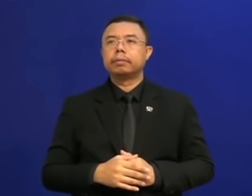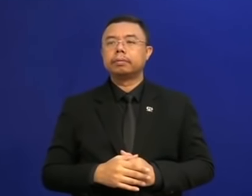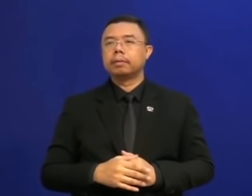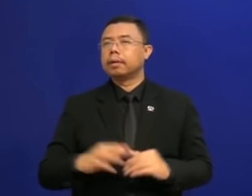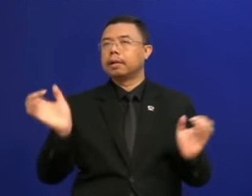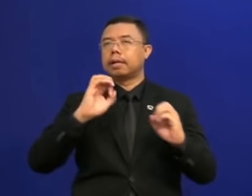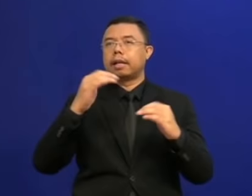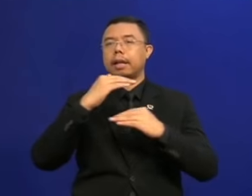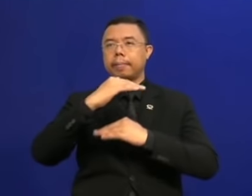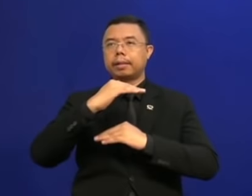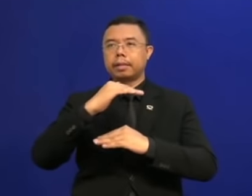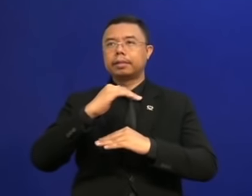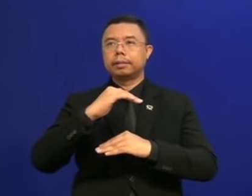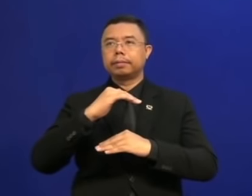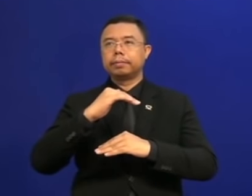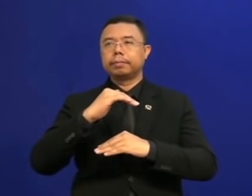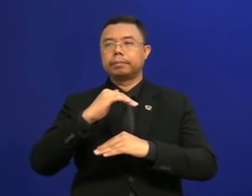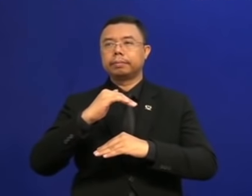Tidak terbatas.